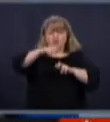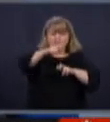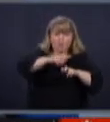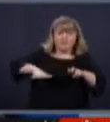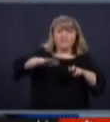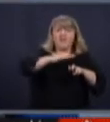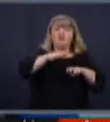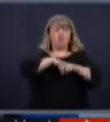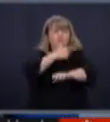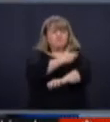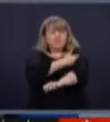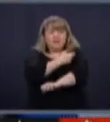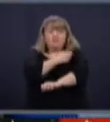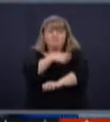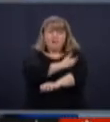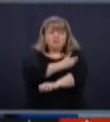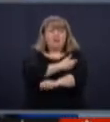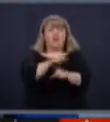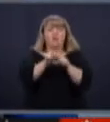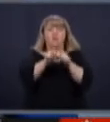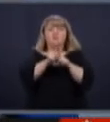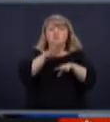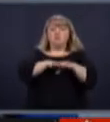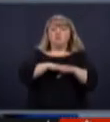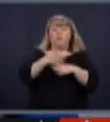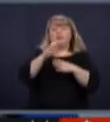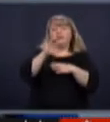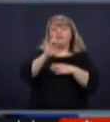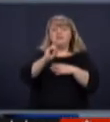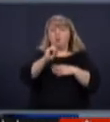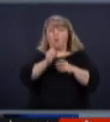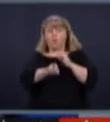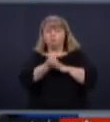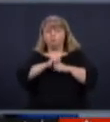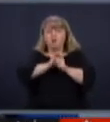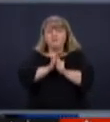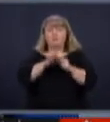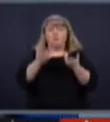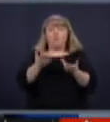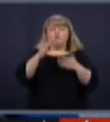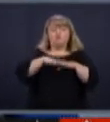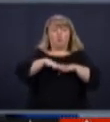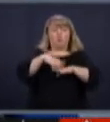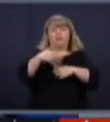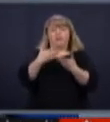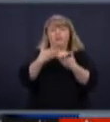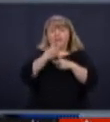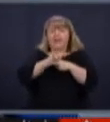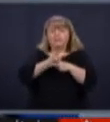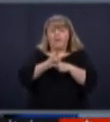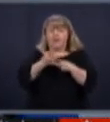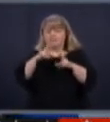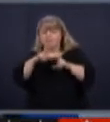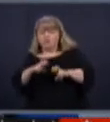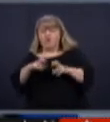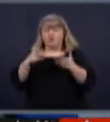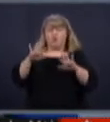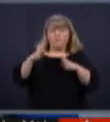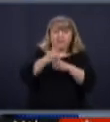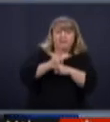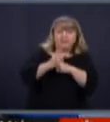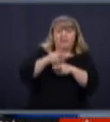dans le domaine des études de séroprévalence, soit dans le domaine des traitements comme tels. Si l'étude du docteur Tardif